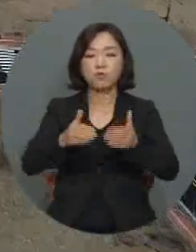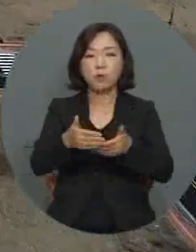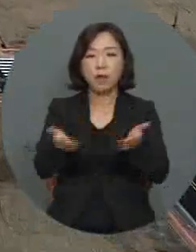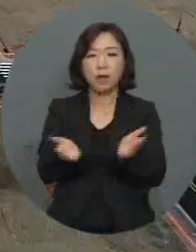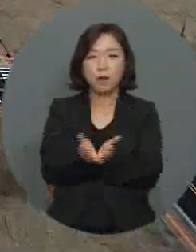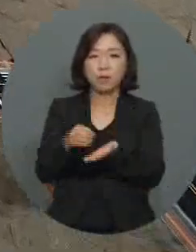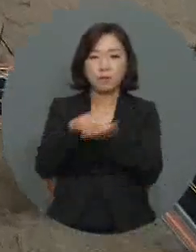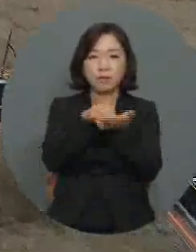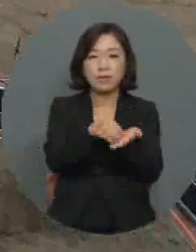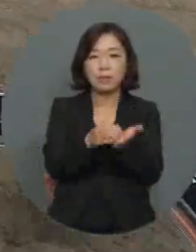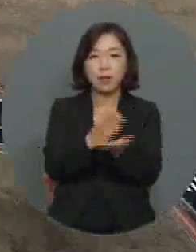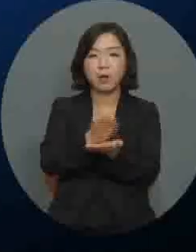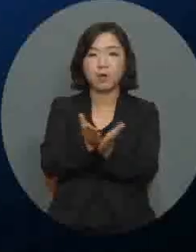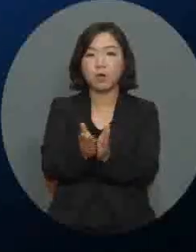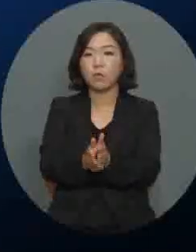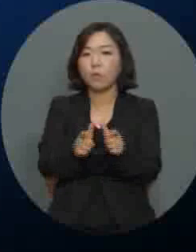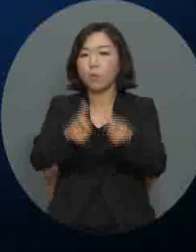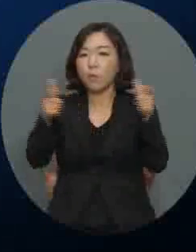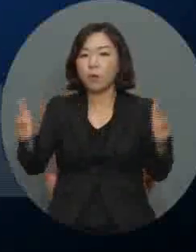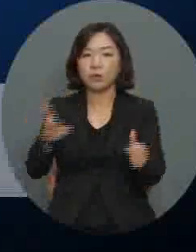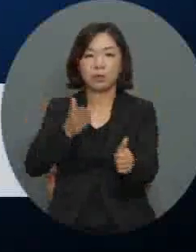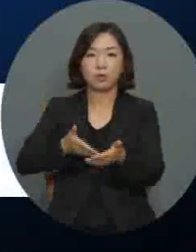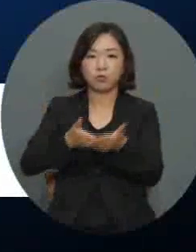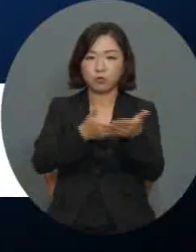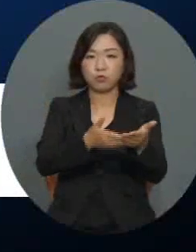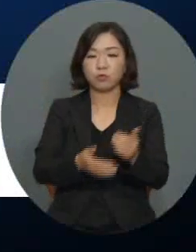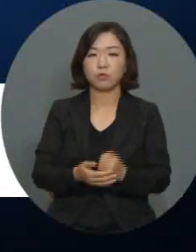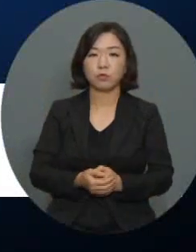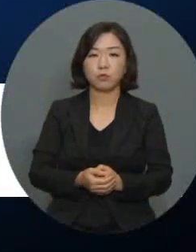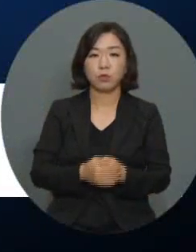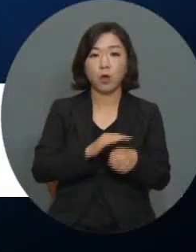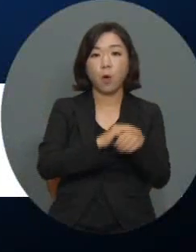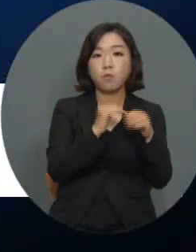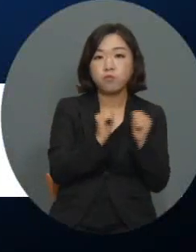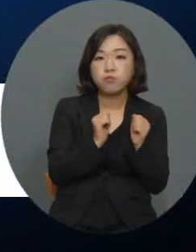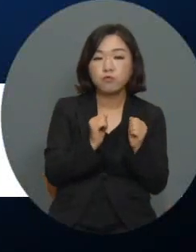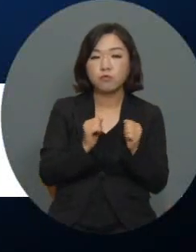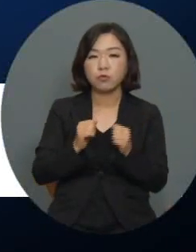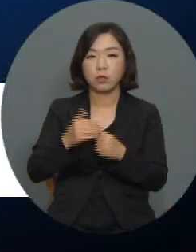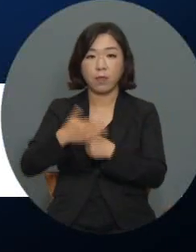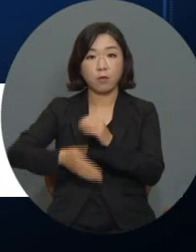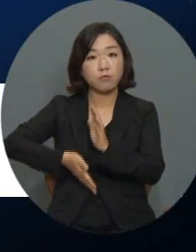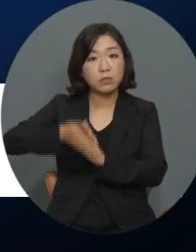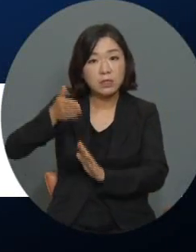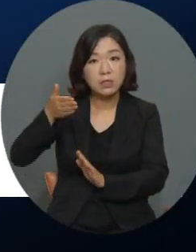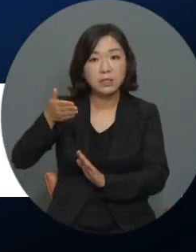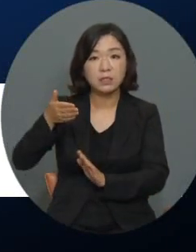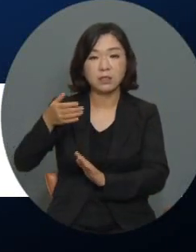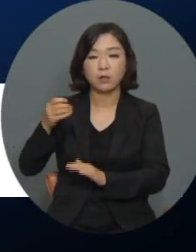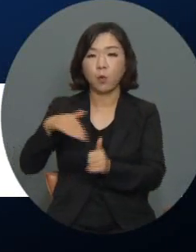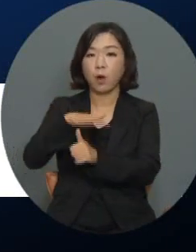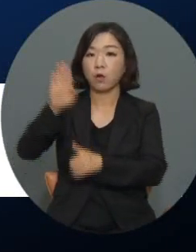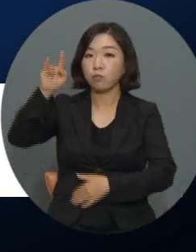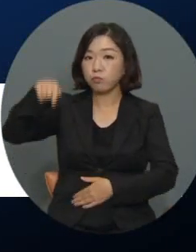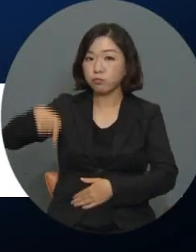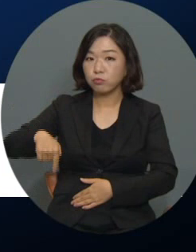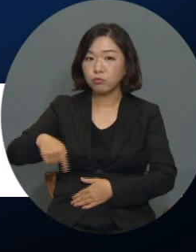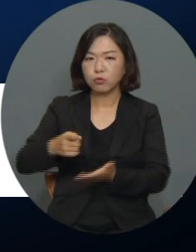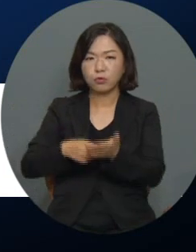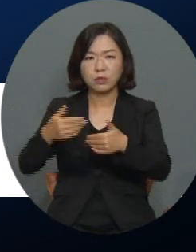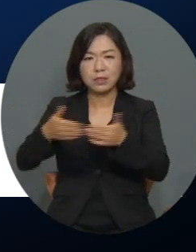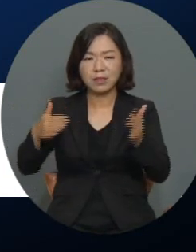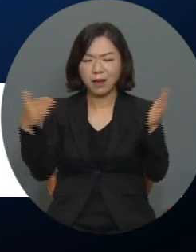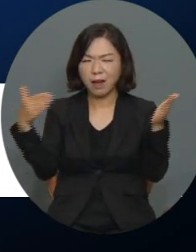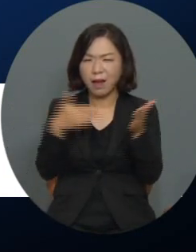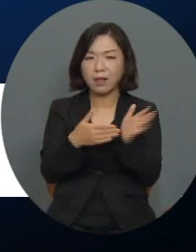확대 등을 요구 있습니다 경부 도어 또 대구시 또 너가 선으 환경부 총리실 까지